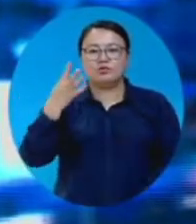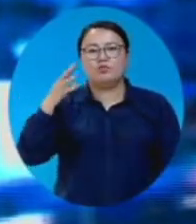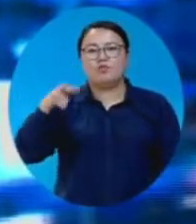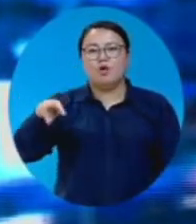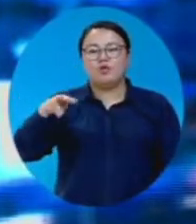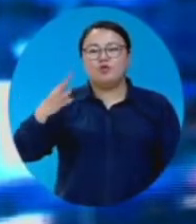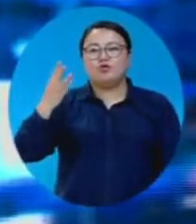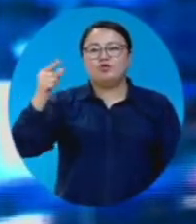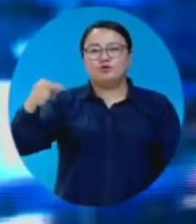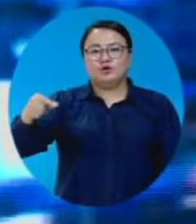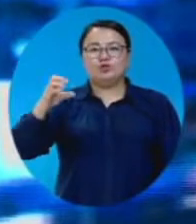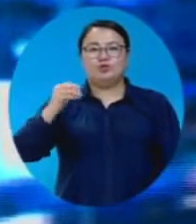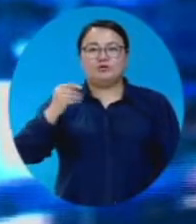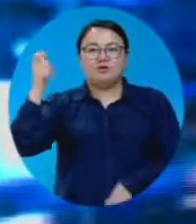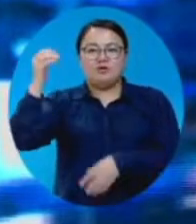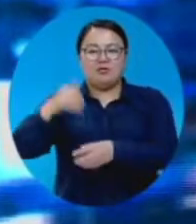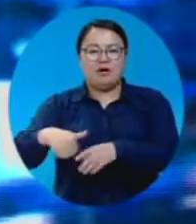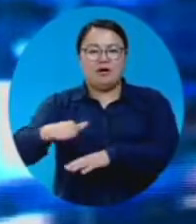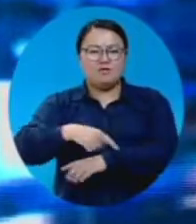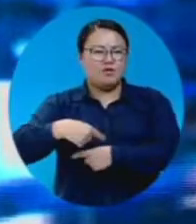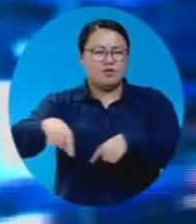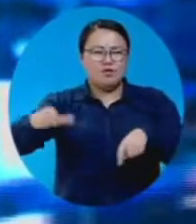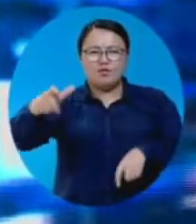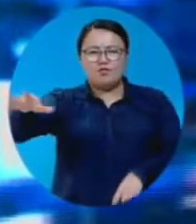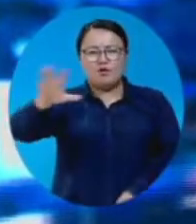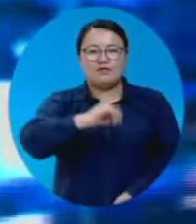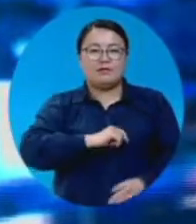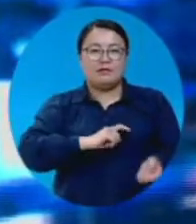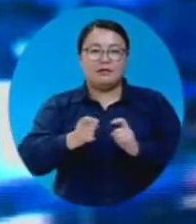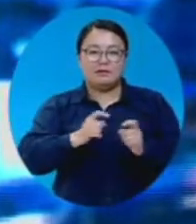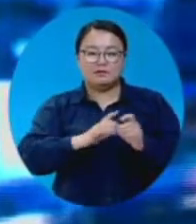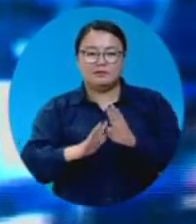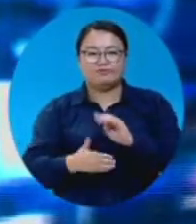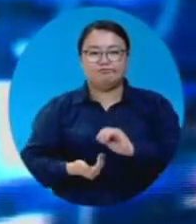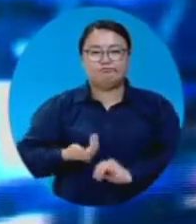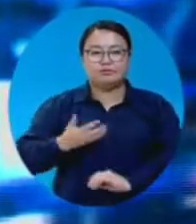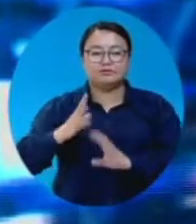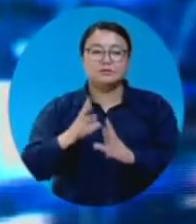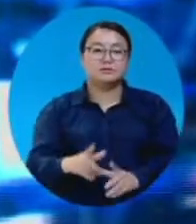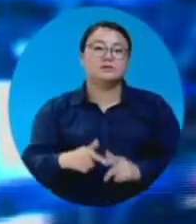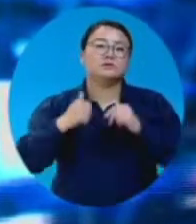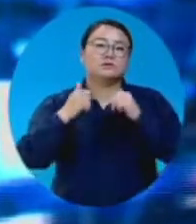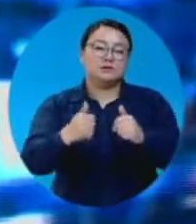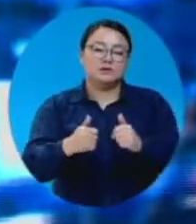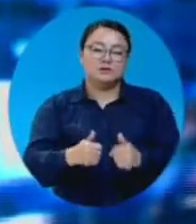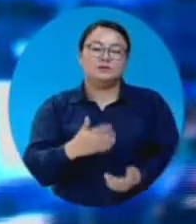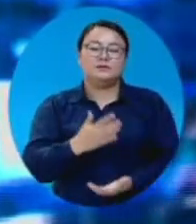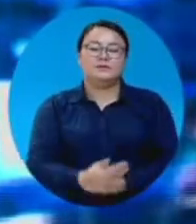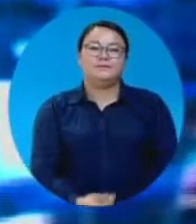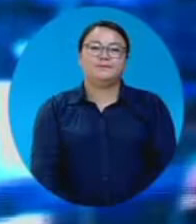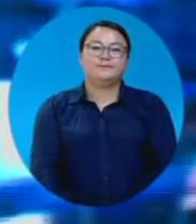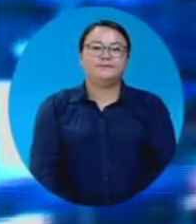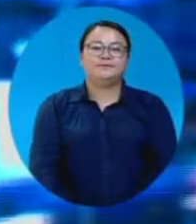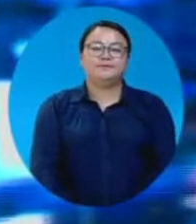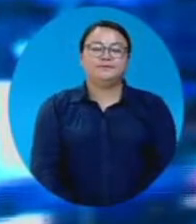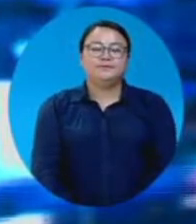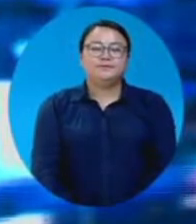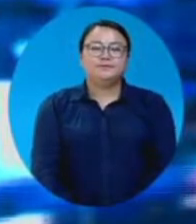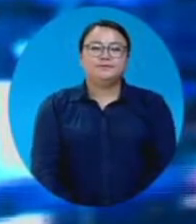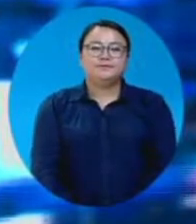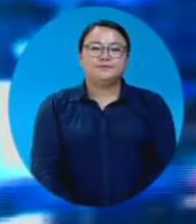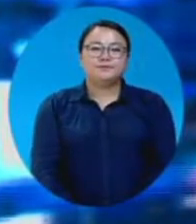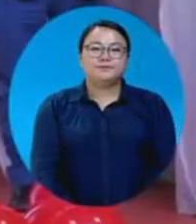Мобикомын 4G сүлжээ нэвтэрч аймгийн бүх хэрэглэгч харилцаа холбооны дэвшилт түлчилгээг өндөр хурдаар хүлээн авах